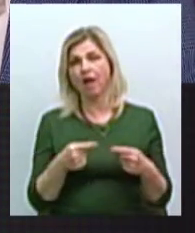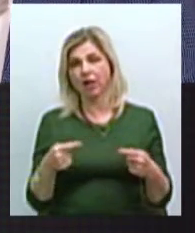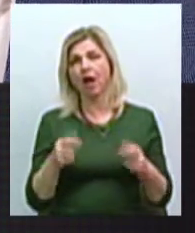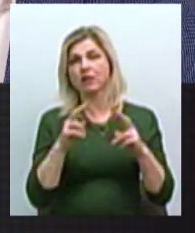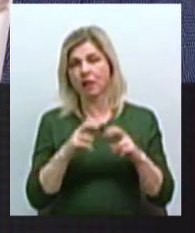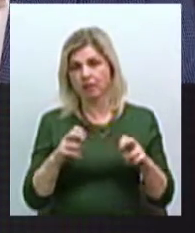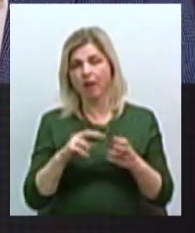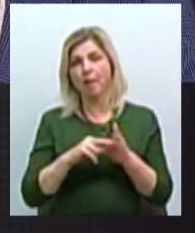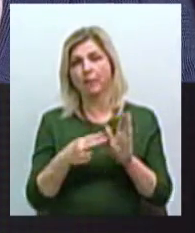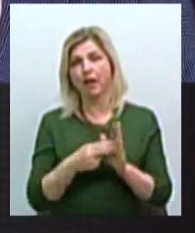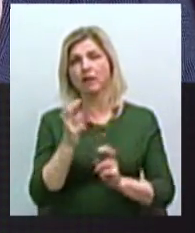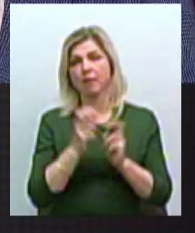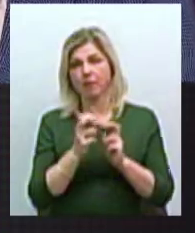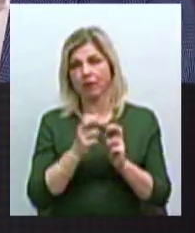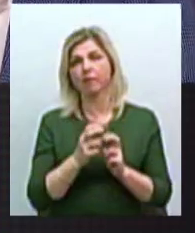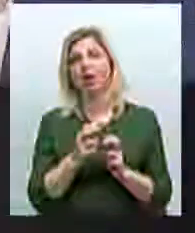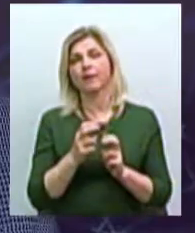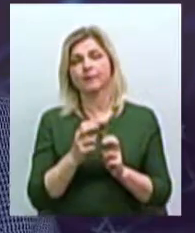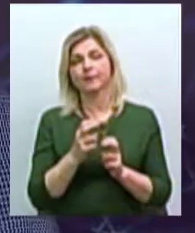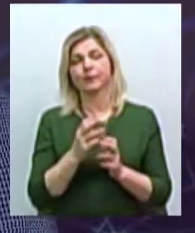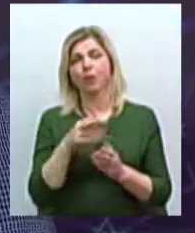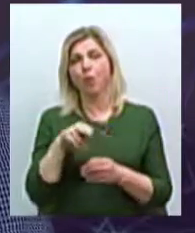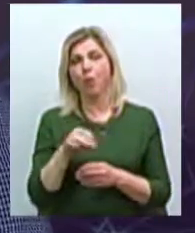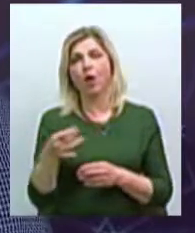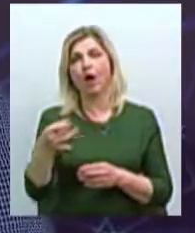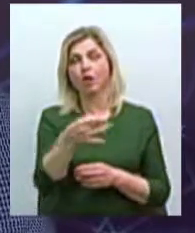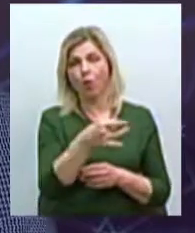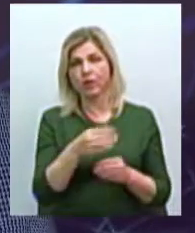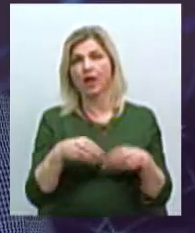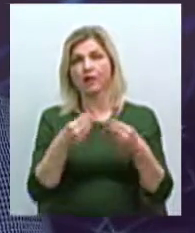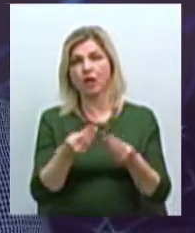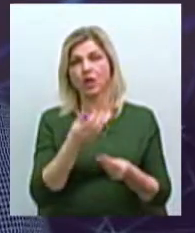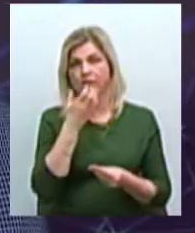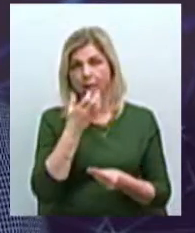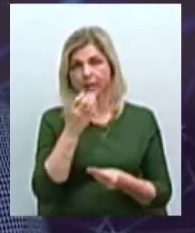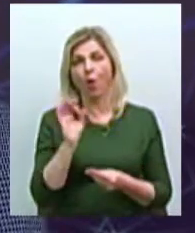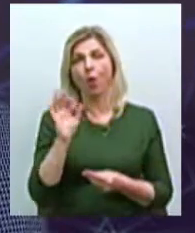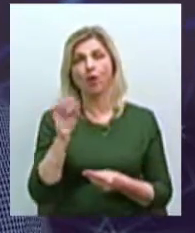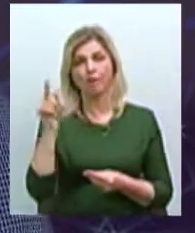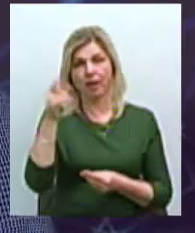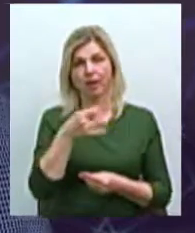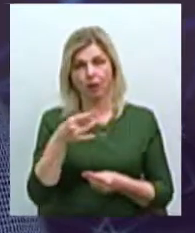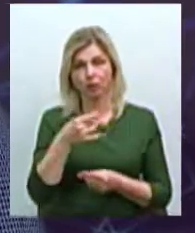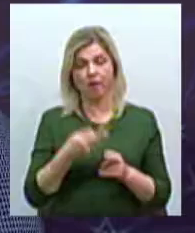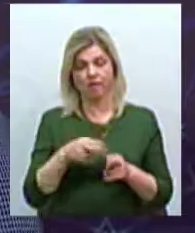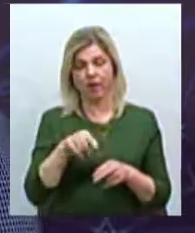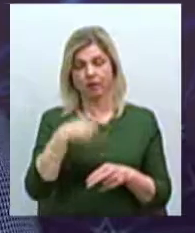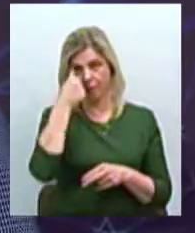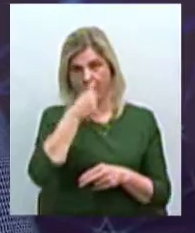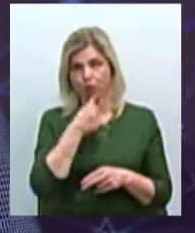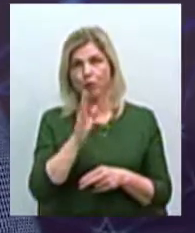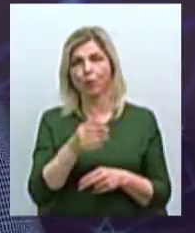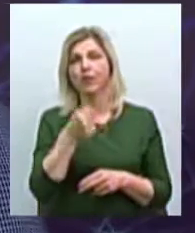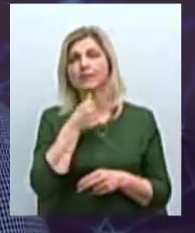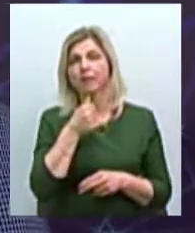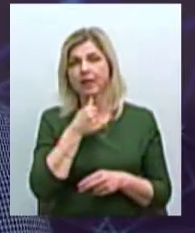стратегии предприятия предусмотрены, более того, предусмотрена порайонная даже подача тепла. У нас в Корабельном районе в этот отопительный сезон пройдет определенный эксперимент